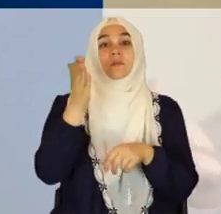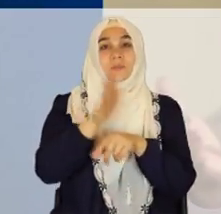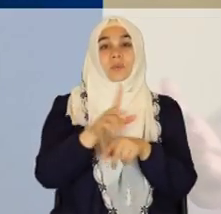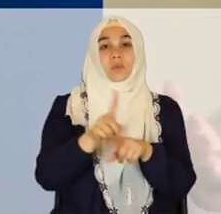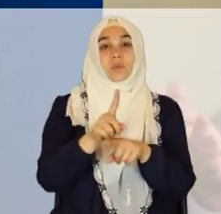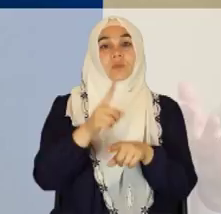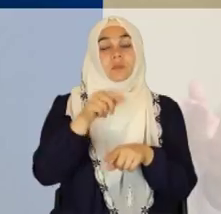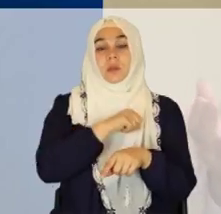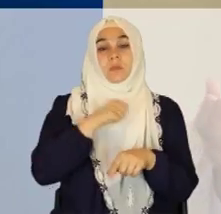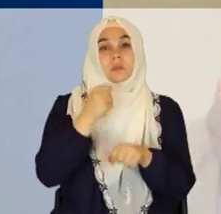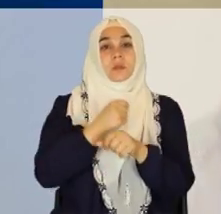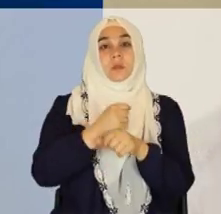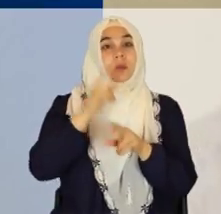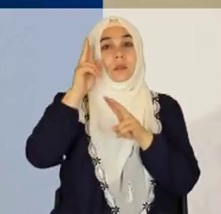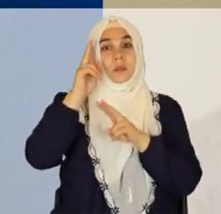bilmaydi.